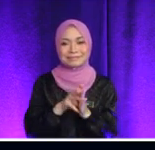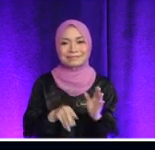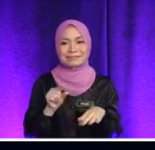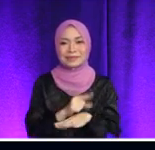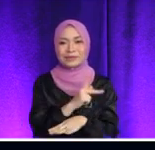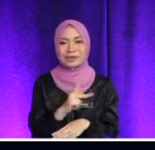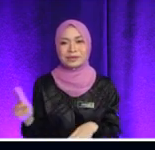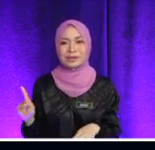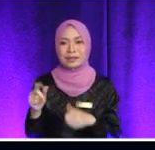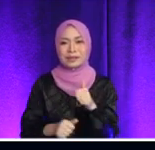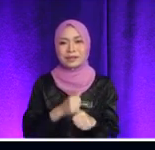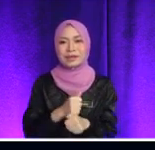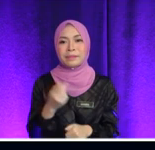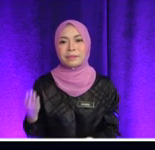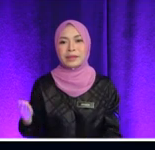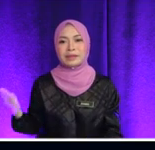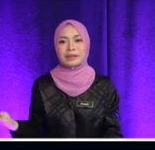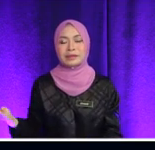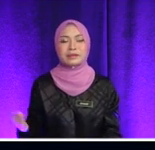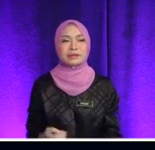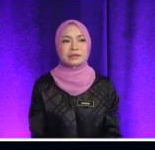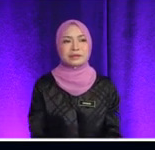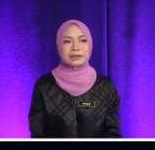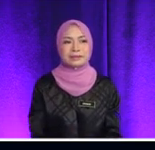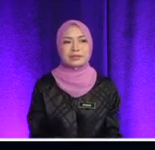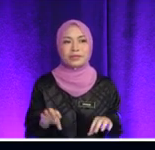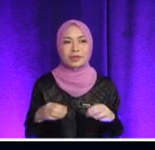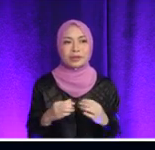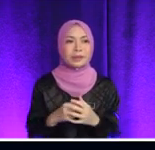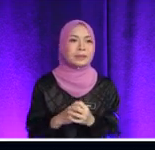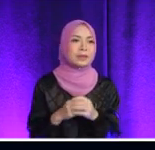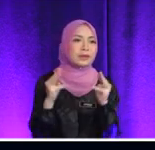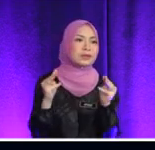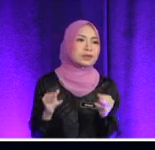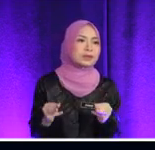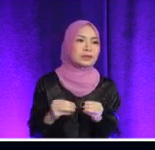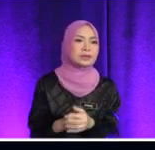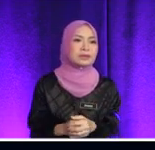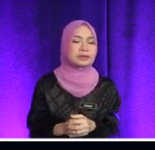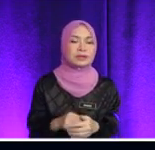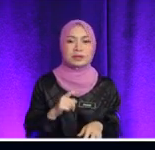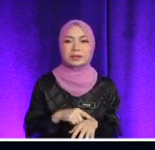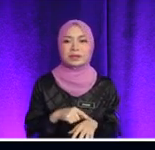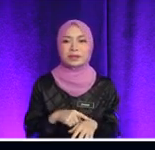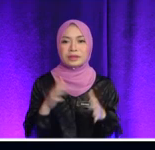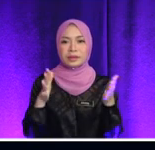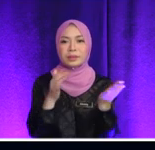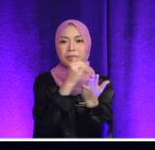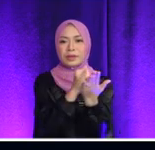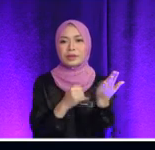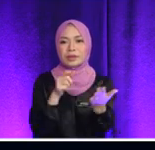kita Panggil alamin beliau dilahirkan pada 31 Desember